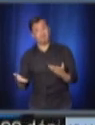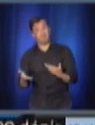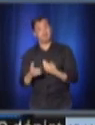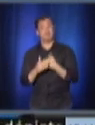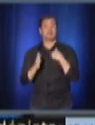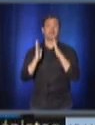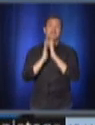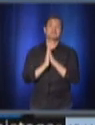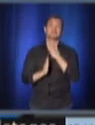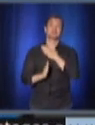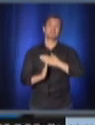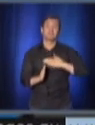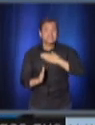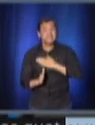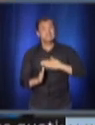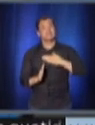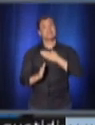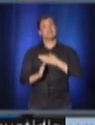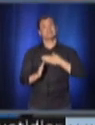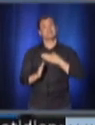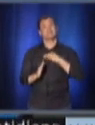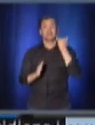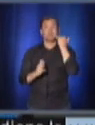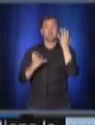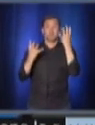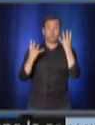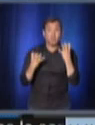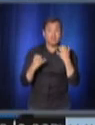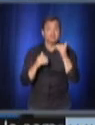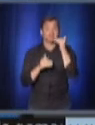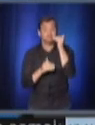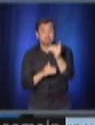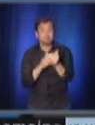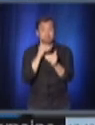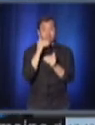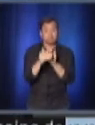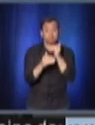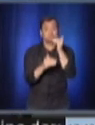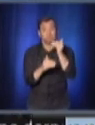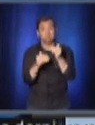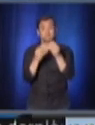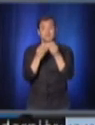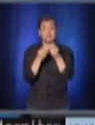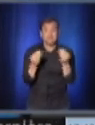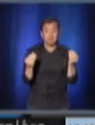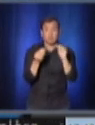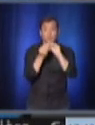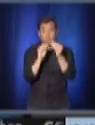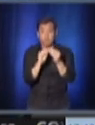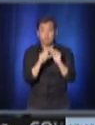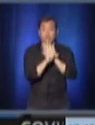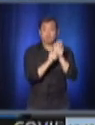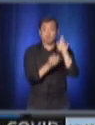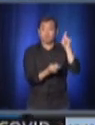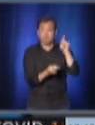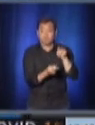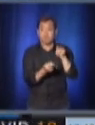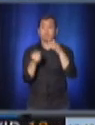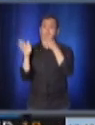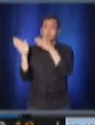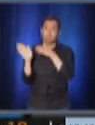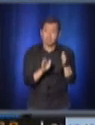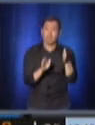j'implore vraiment les gens, si nous voulons vivre un processus pour s'éloigner de la première vague et bien se préparer pour la